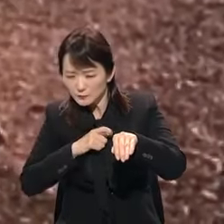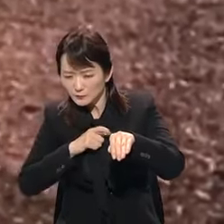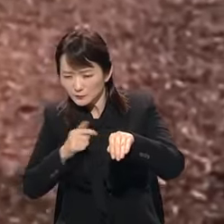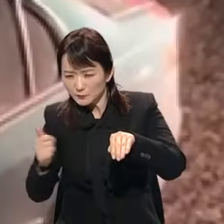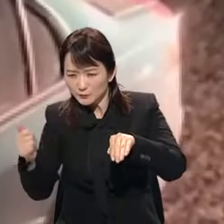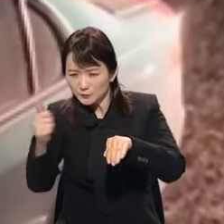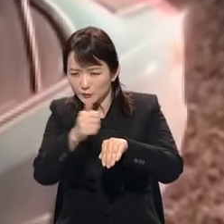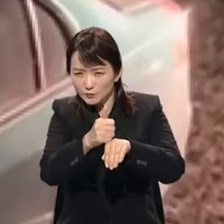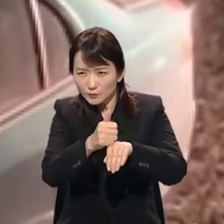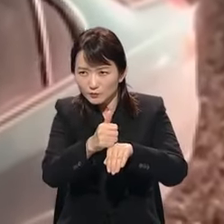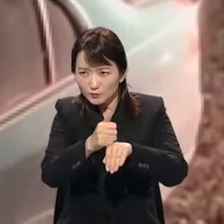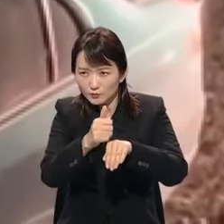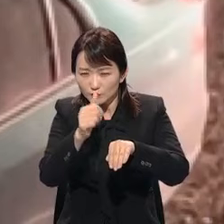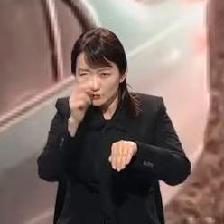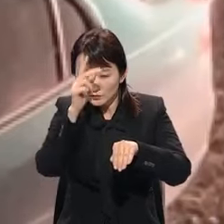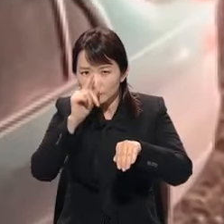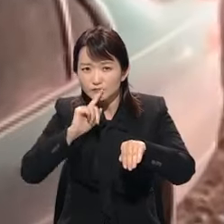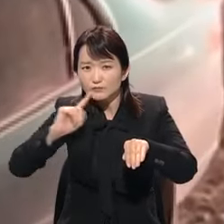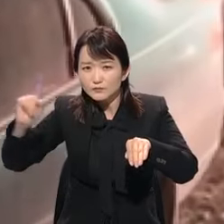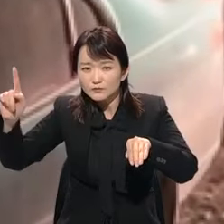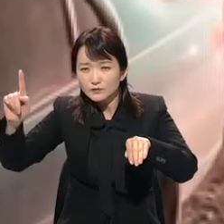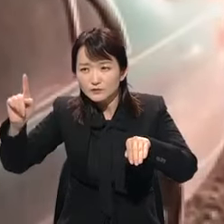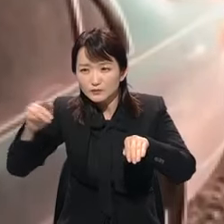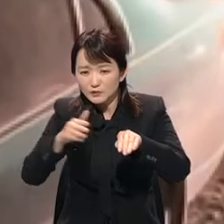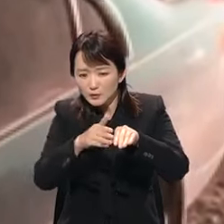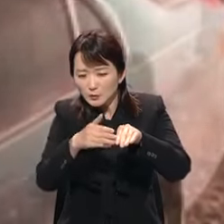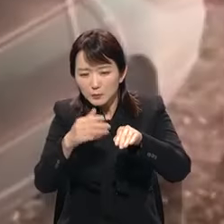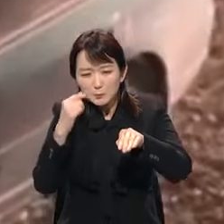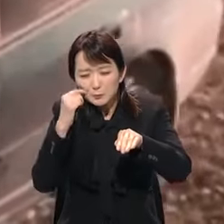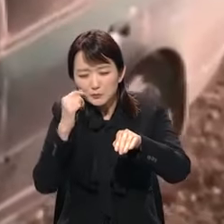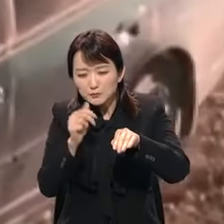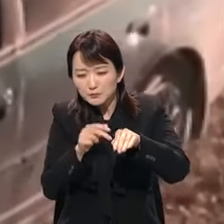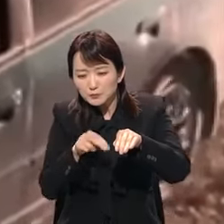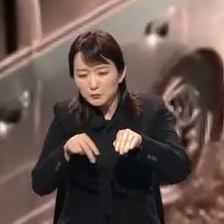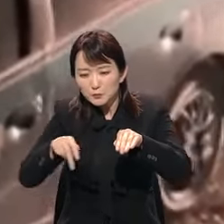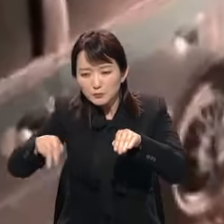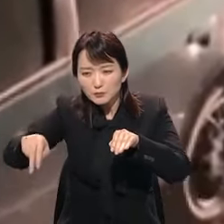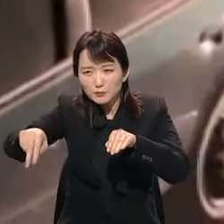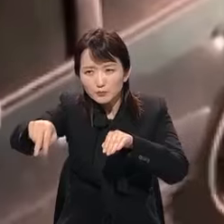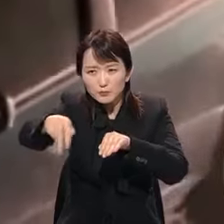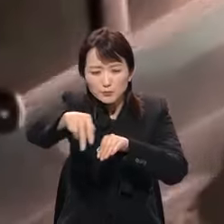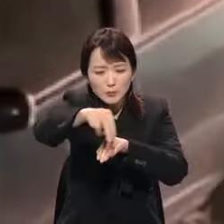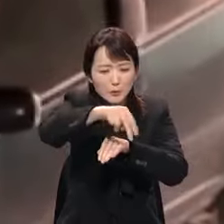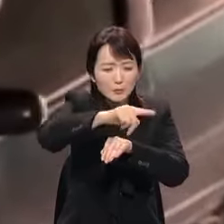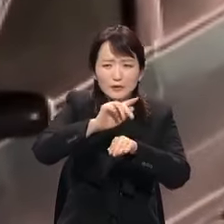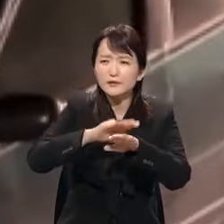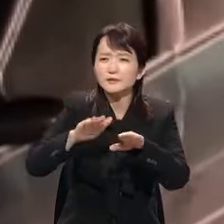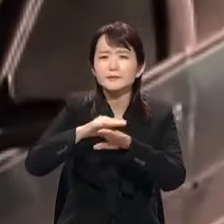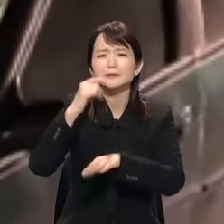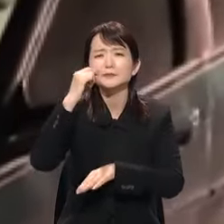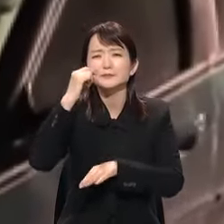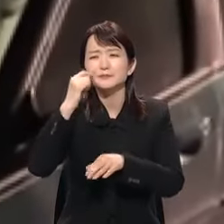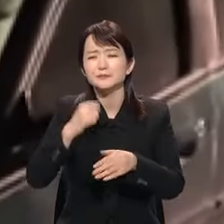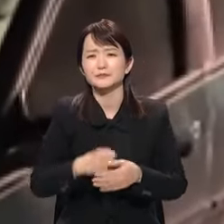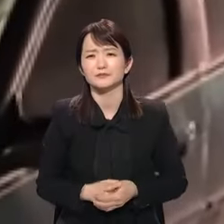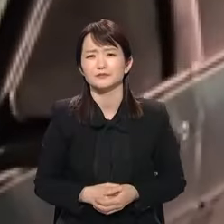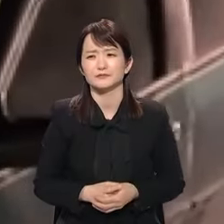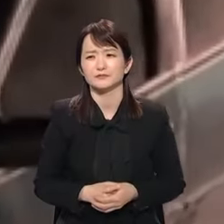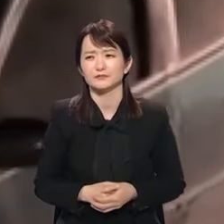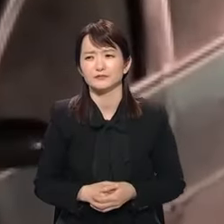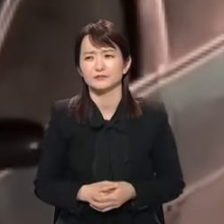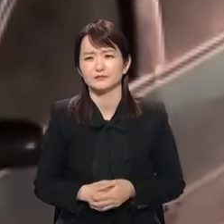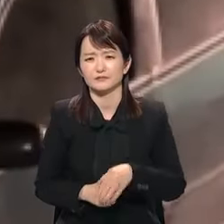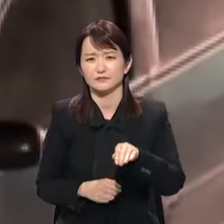출동한 건데요. 그런데 쉽게 문을 열질 못합니다. 그 주변만 서성일 뿐이지 크게 해결해 주질 못하는 모습입니다. 아, 으슥한 곳에서 또